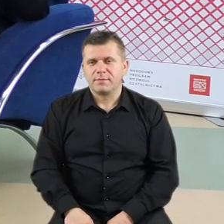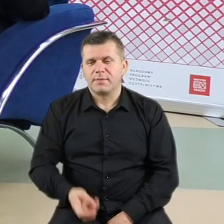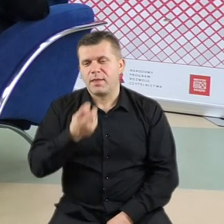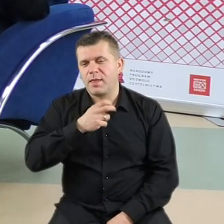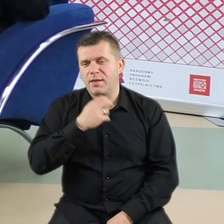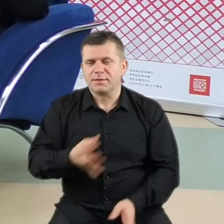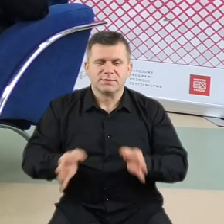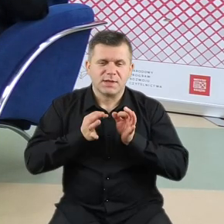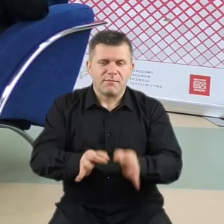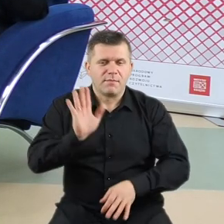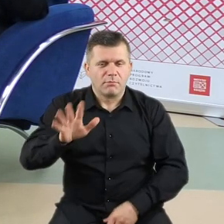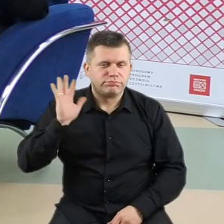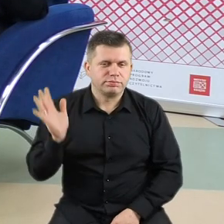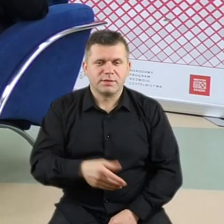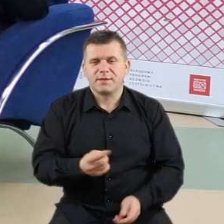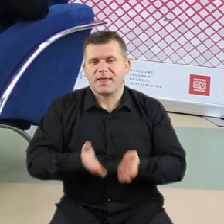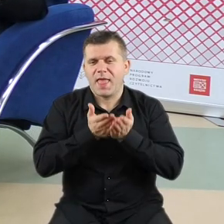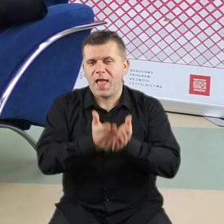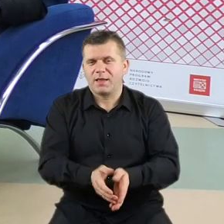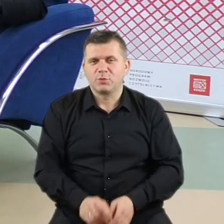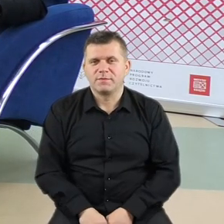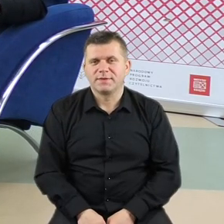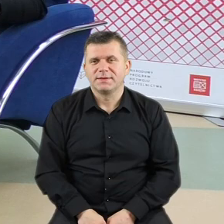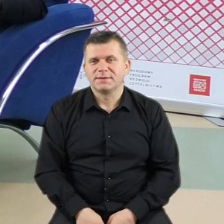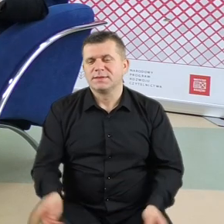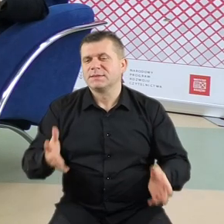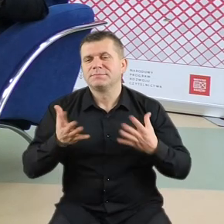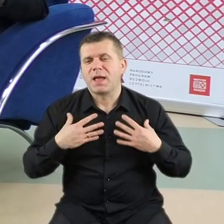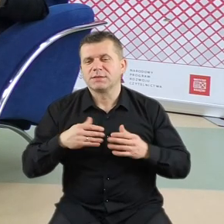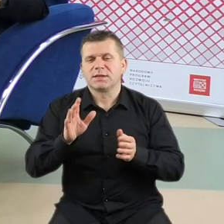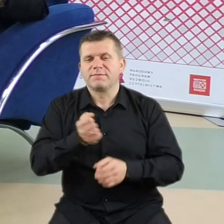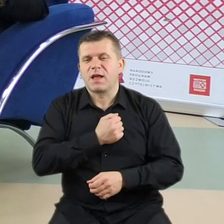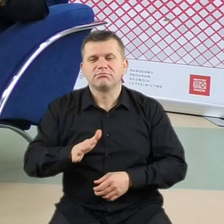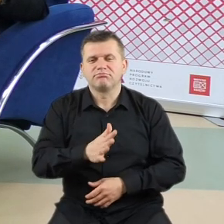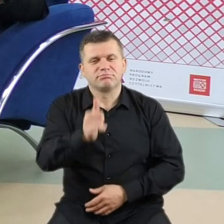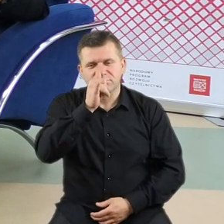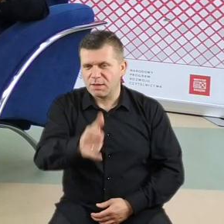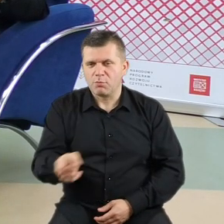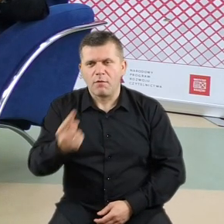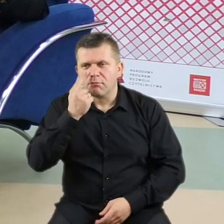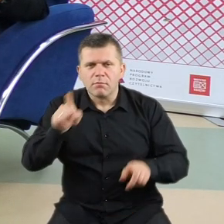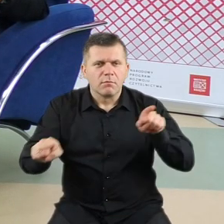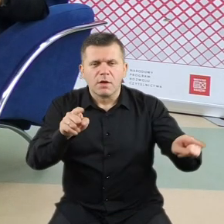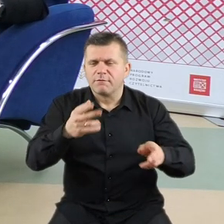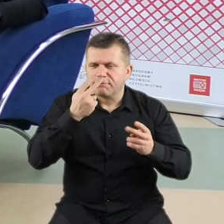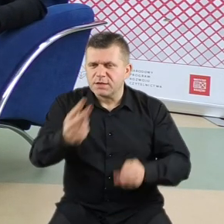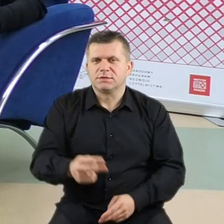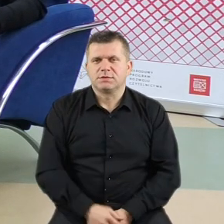nie mógł samochodów. Nie mógł jachtów spacerować normalnie po Warszawie, bo